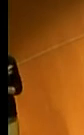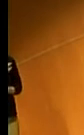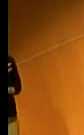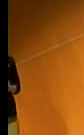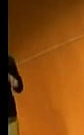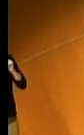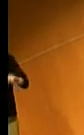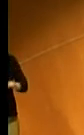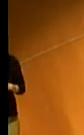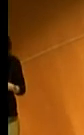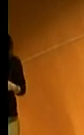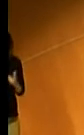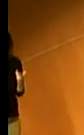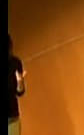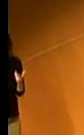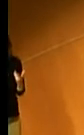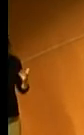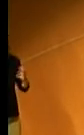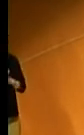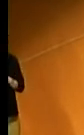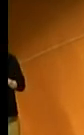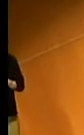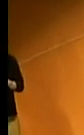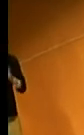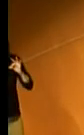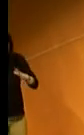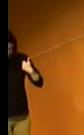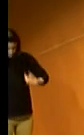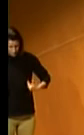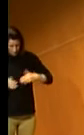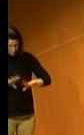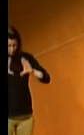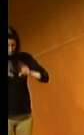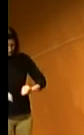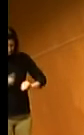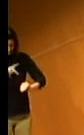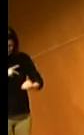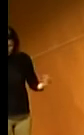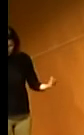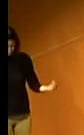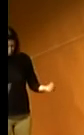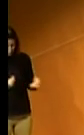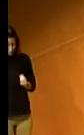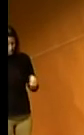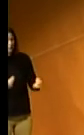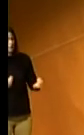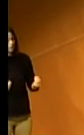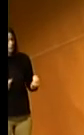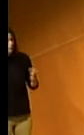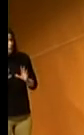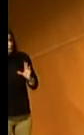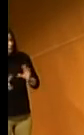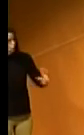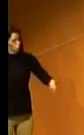question-là, parce que la difficulté du positionnement est le ressort même de la richesse de ce positionnement,